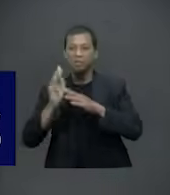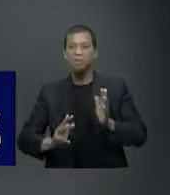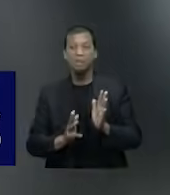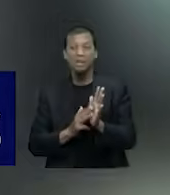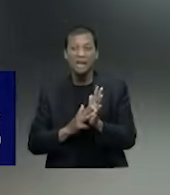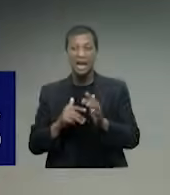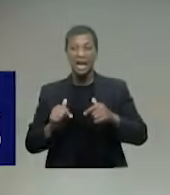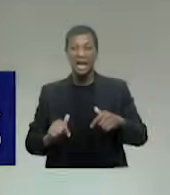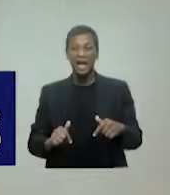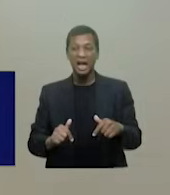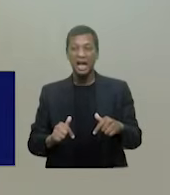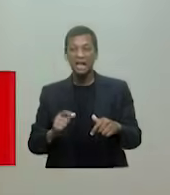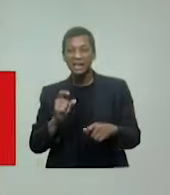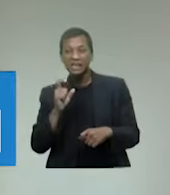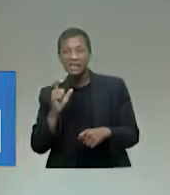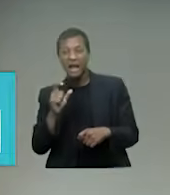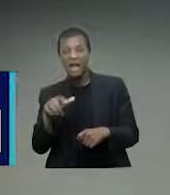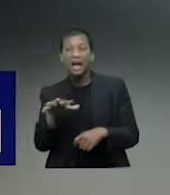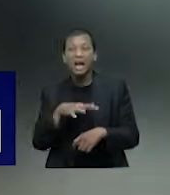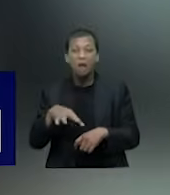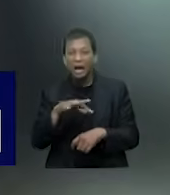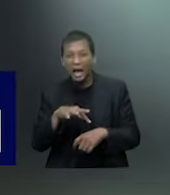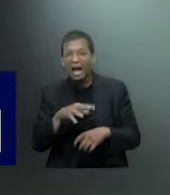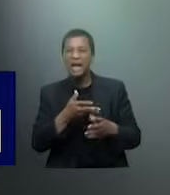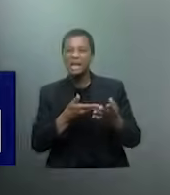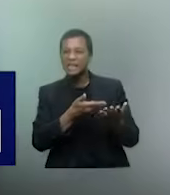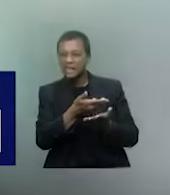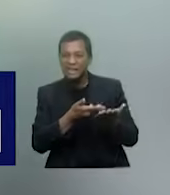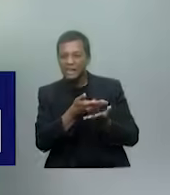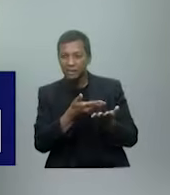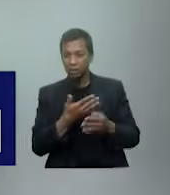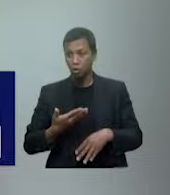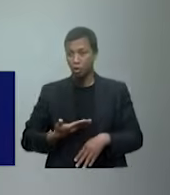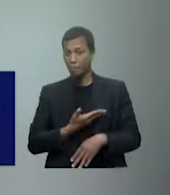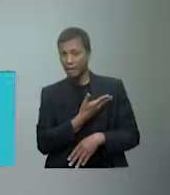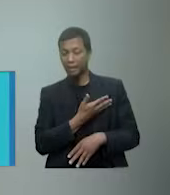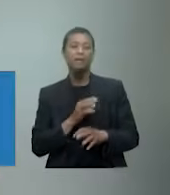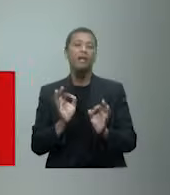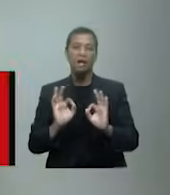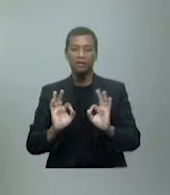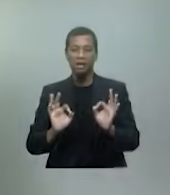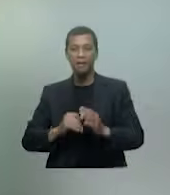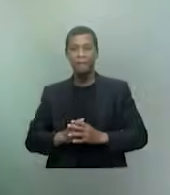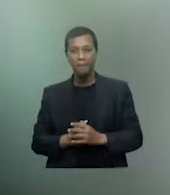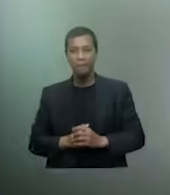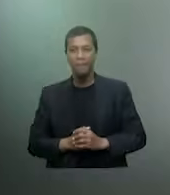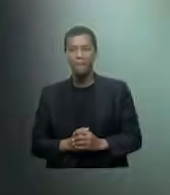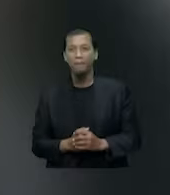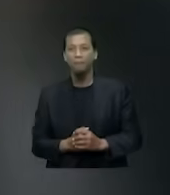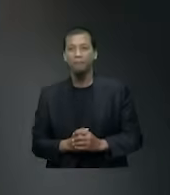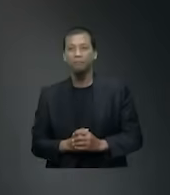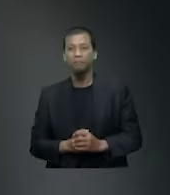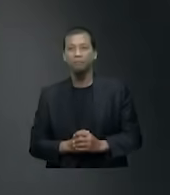secara kekeluargaan. Petugas pun memastikan tak ada korban dalam kejadian ini. Tim Liputan iNews